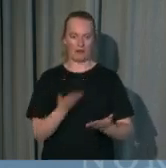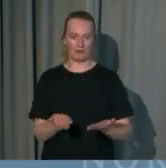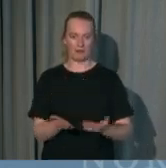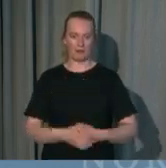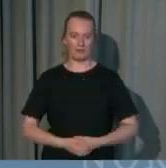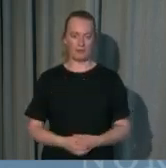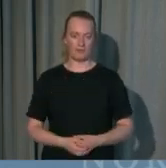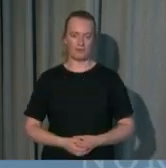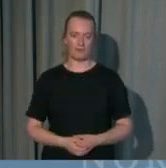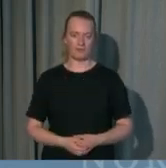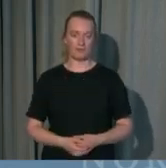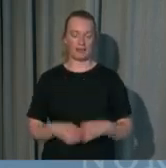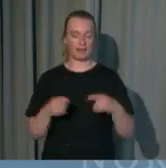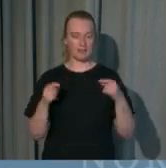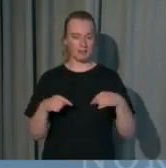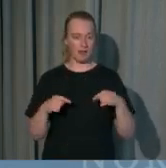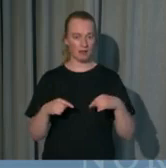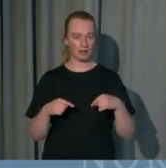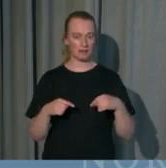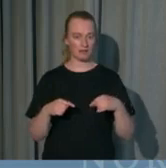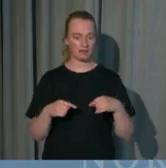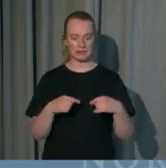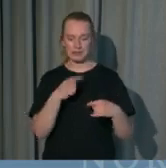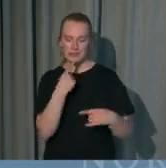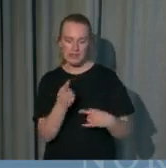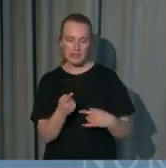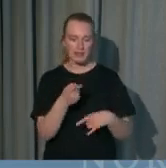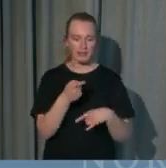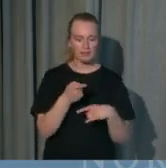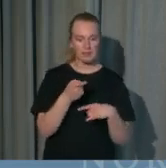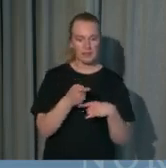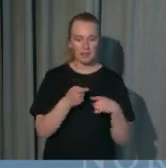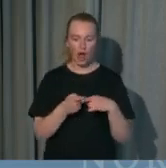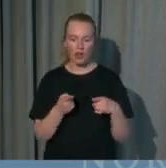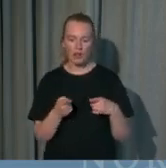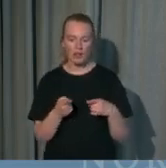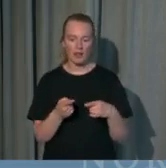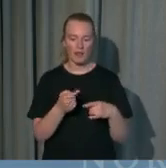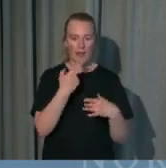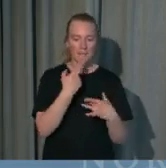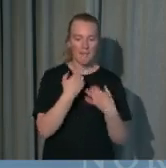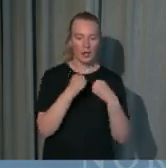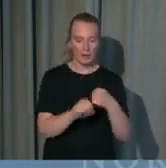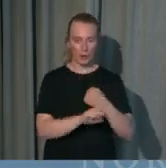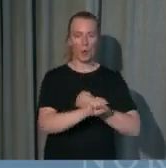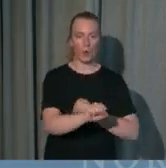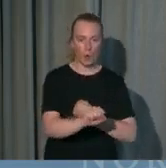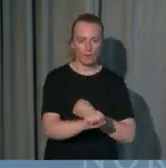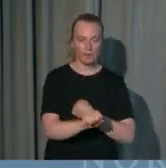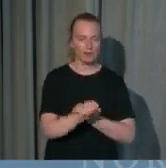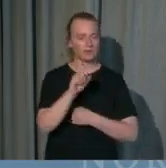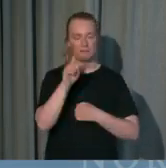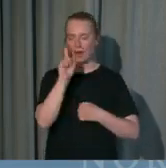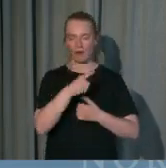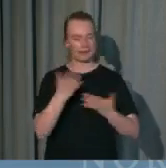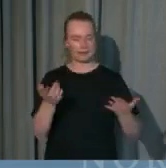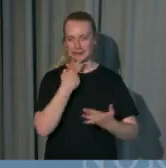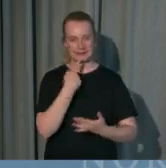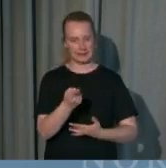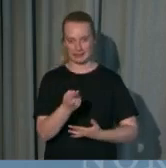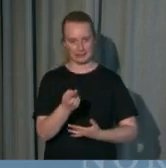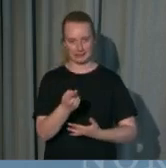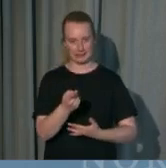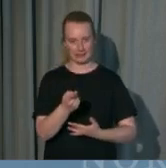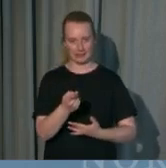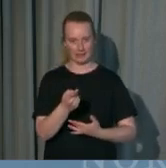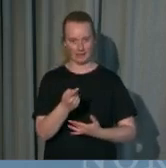og si i detalj hvilke mulige angrep som faktisk har vært avverget, og hvor det er gjort arbeid som har hindret det. Men det bildet